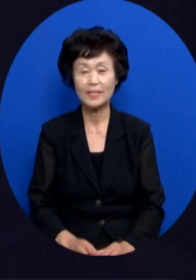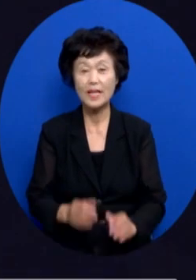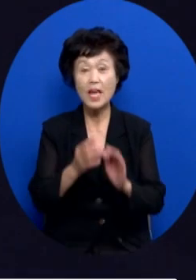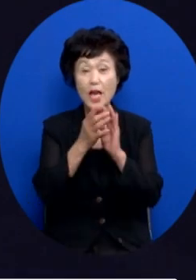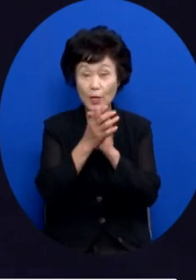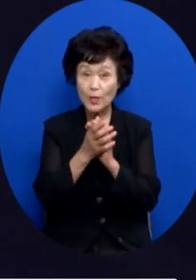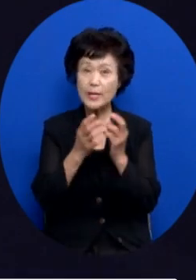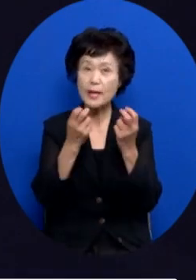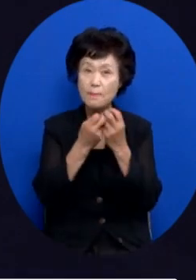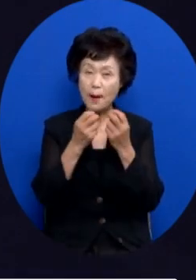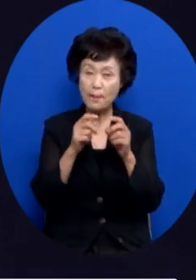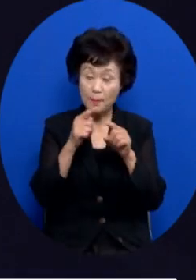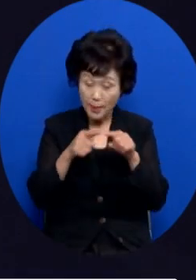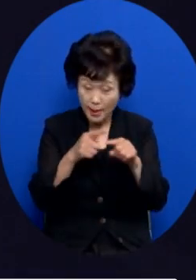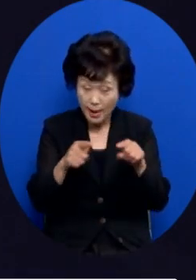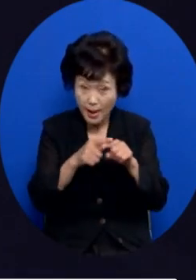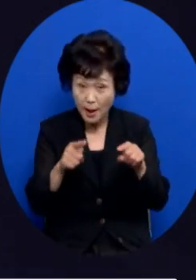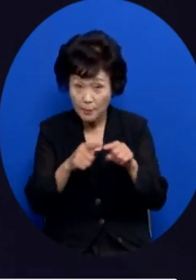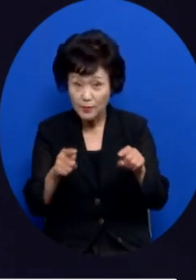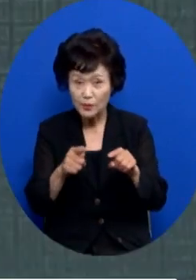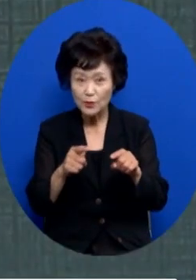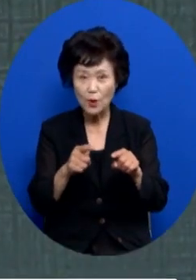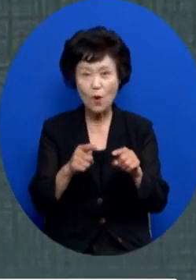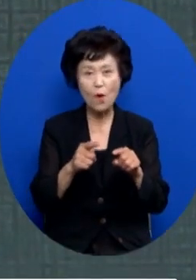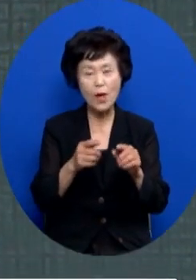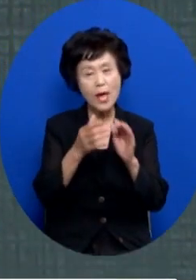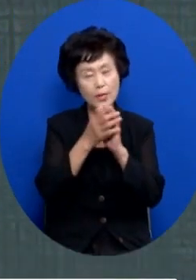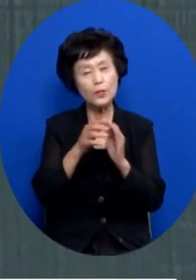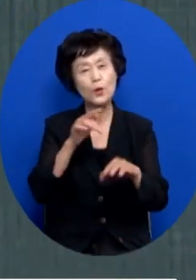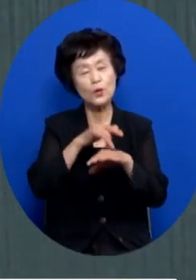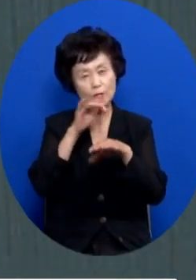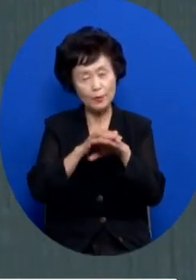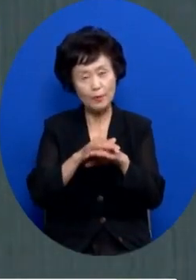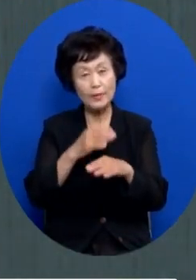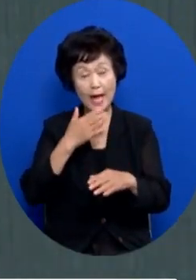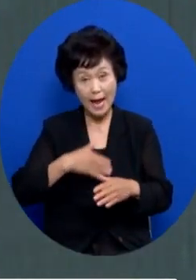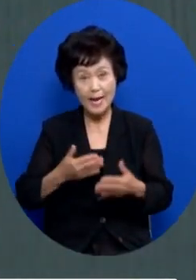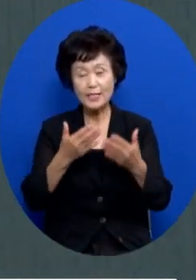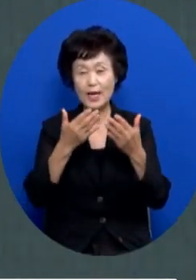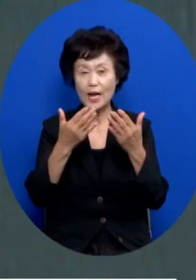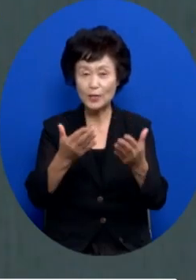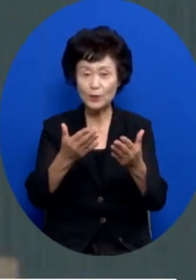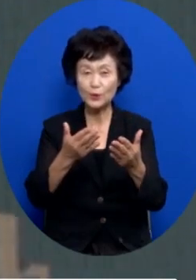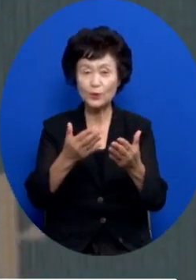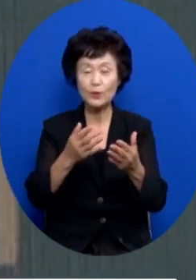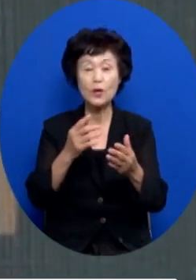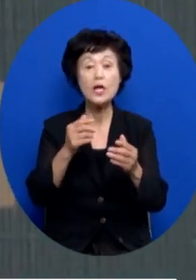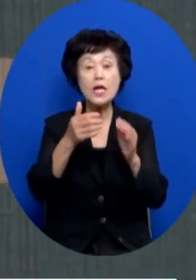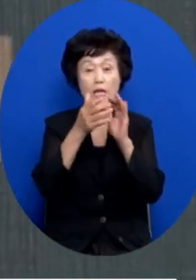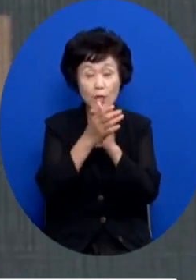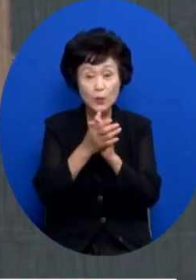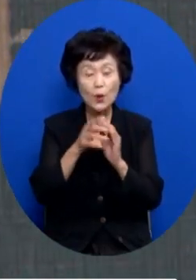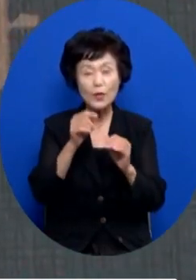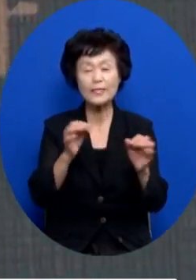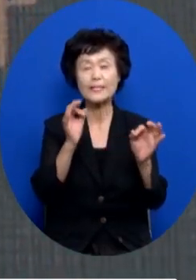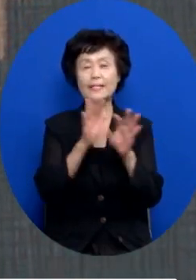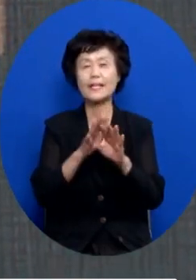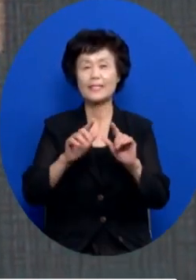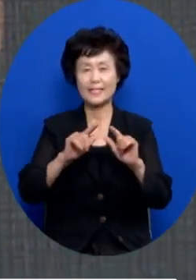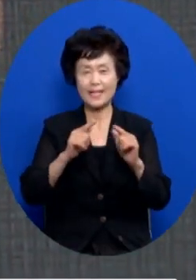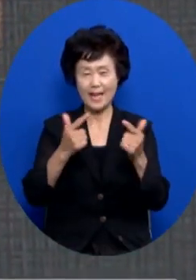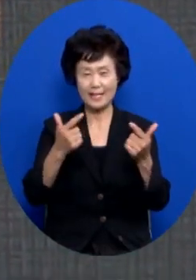기도하는 방법을 분석해 견고한 기도 습관을 알려주는 책. 최상훈 목사의 기도는 사라지지